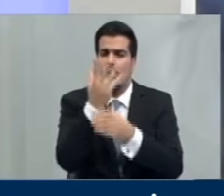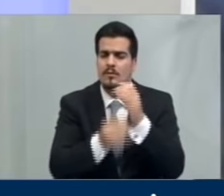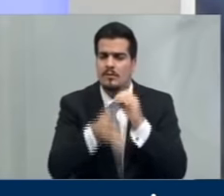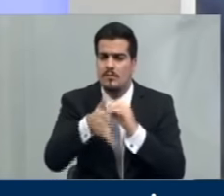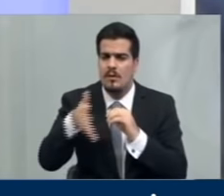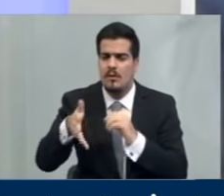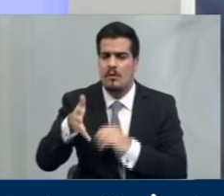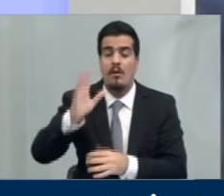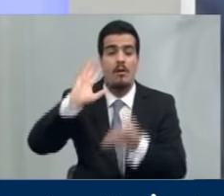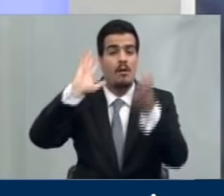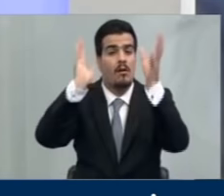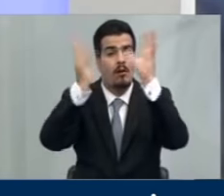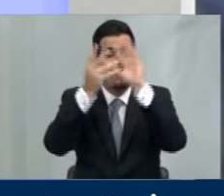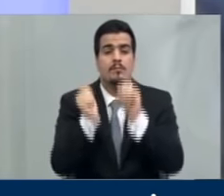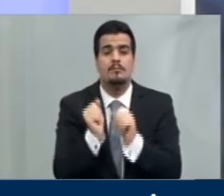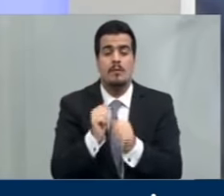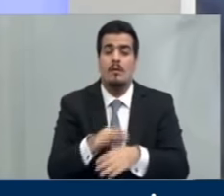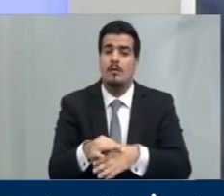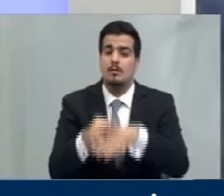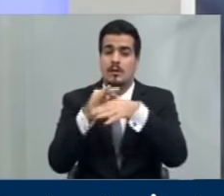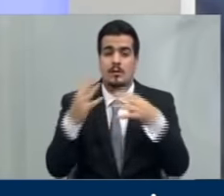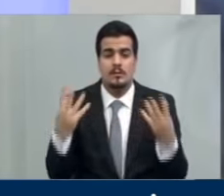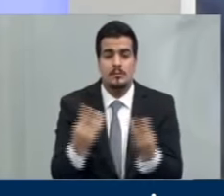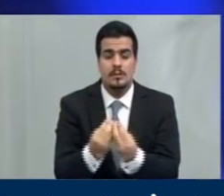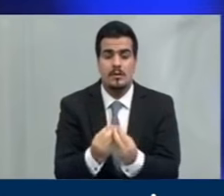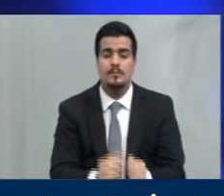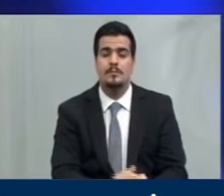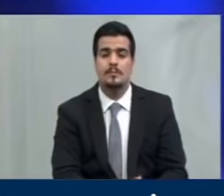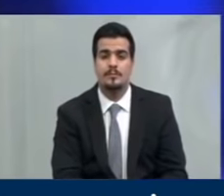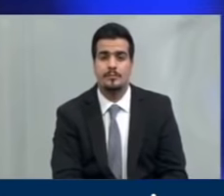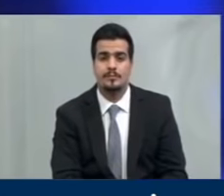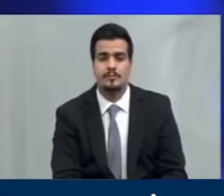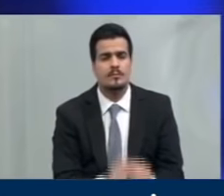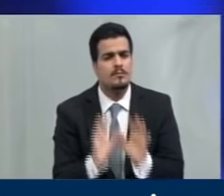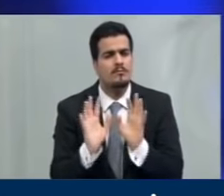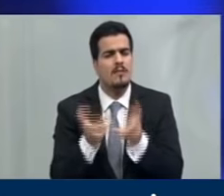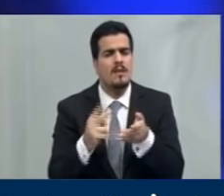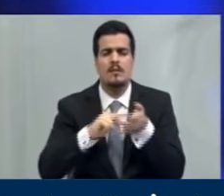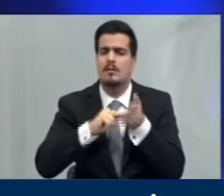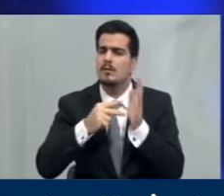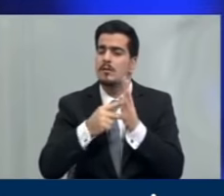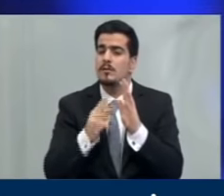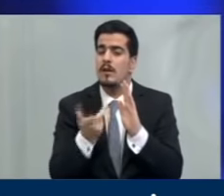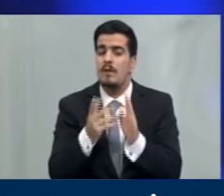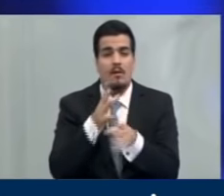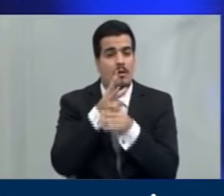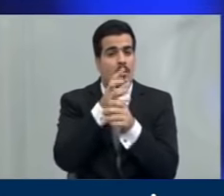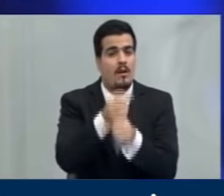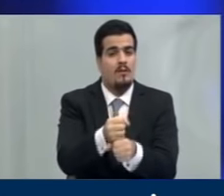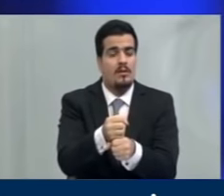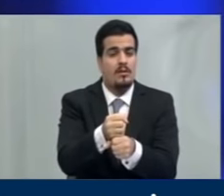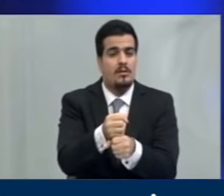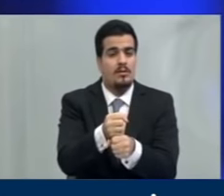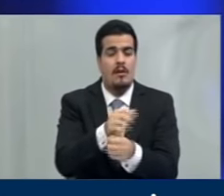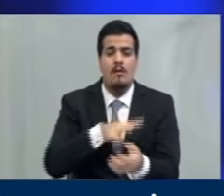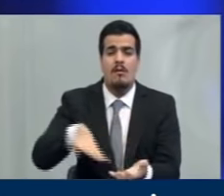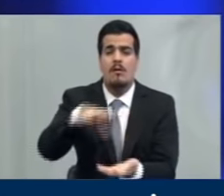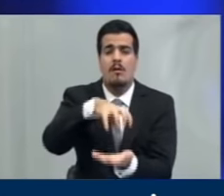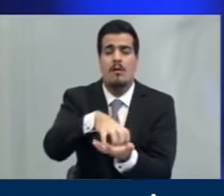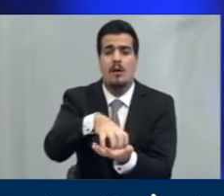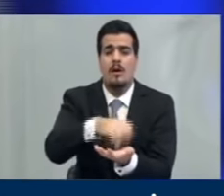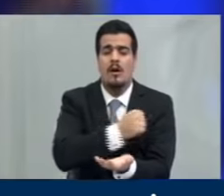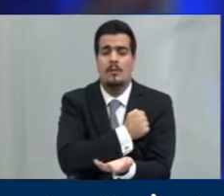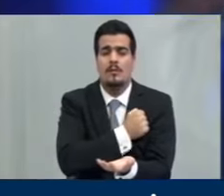العالم، انتصار طيب. للإنسانية. طيب سيادة اللواء، كيف يمكن الحفاظ على المنجز الأمني المتحقق